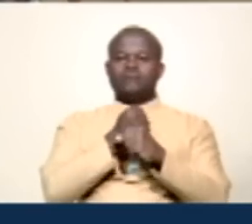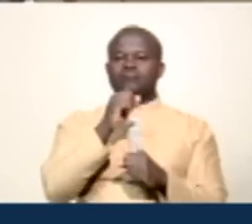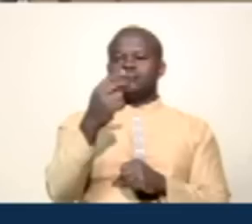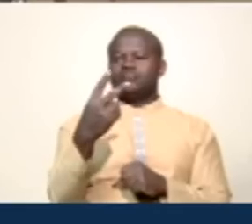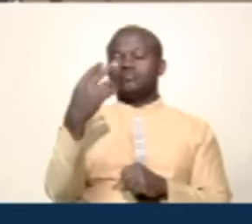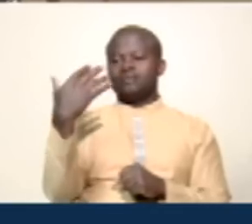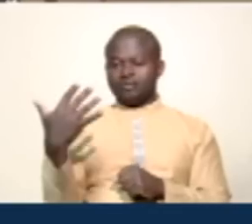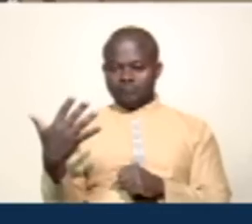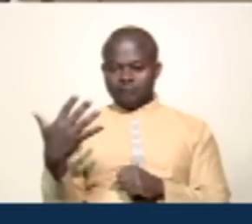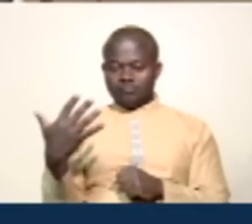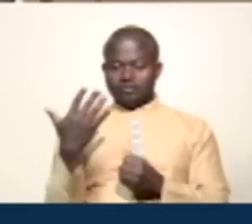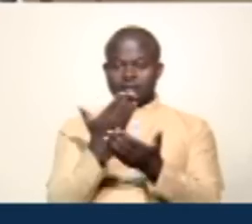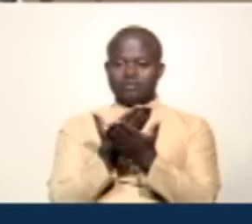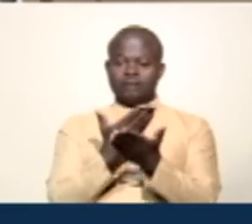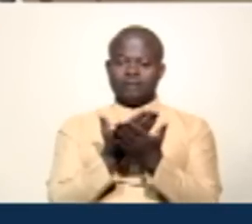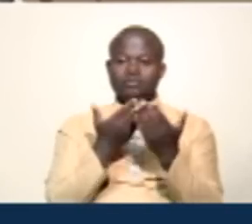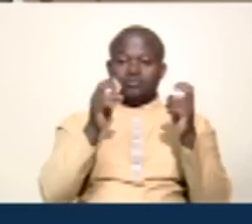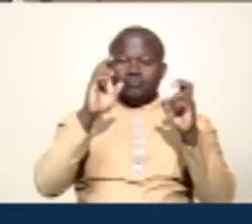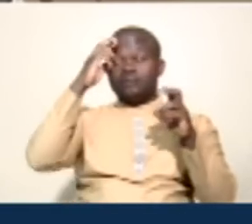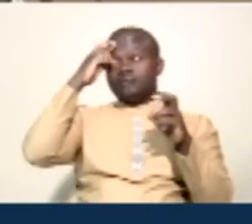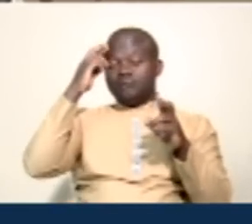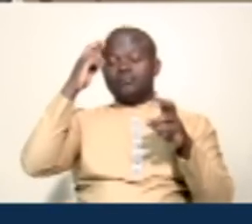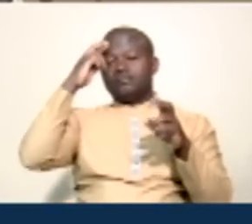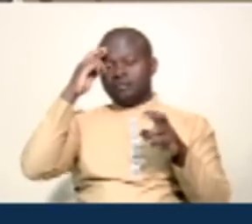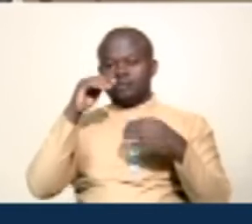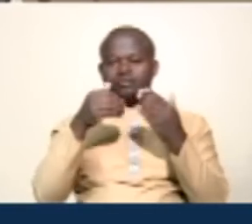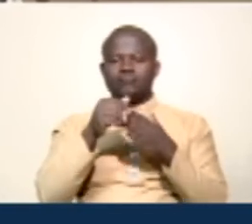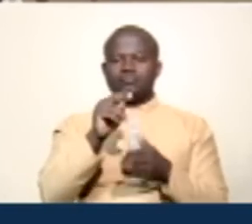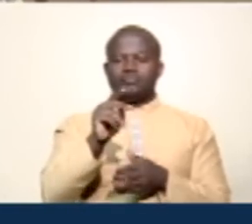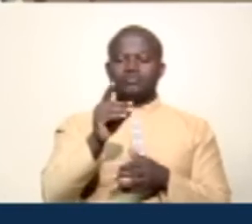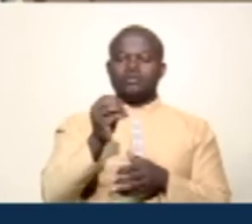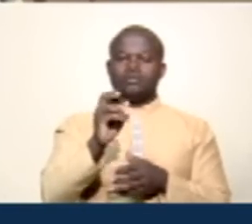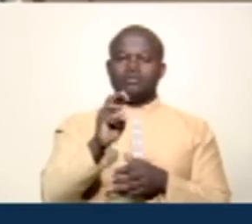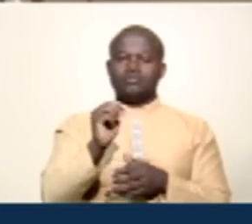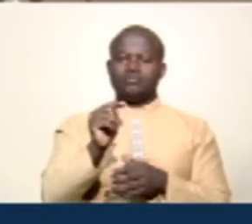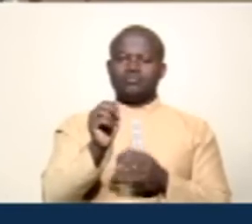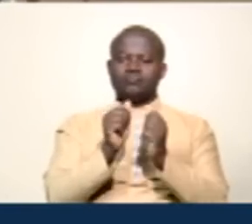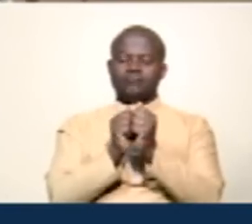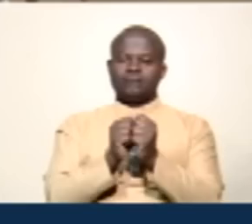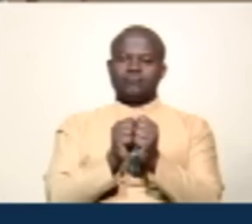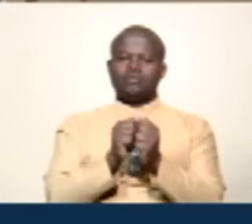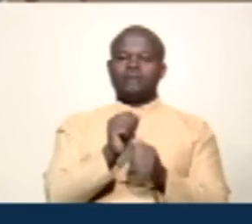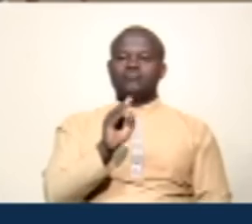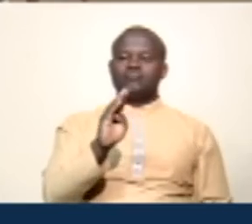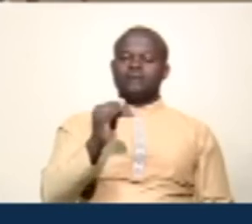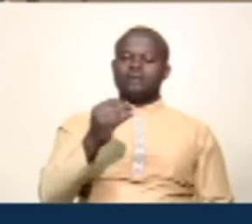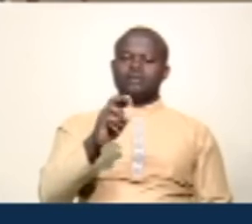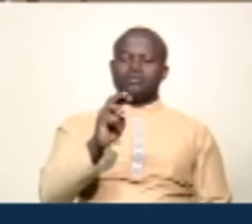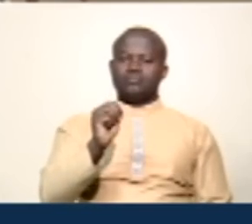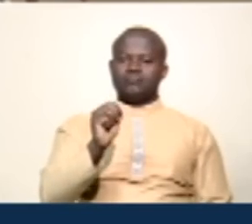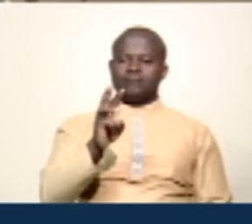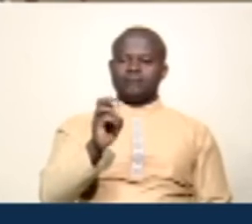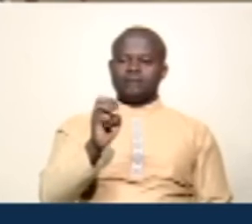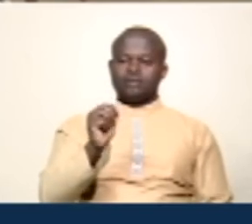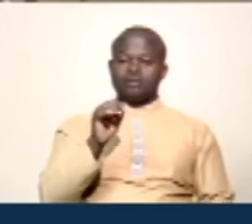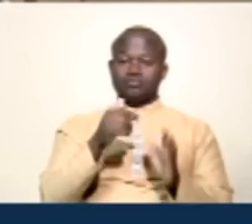25 tubisaba ko twibutse duhora dusaba ko Ndorimana Kazimiri na Bigira Umwami Yohani badufasha